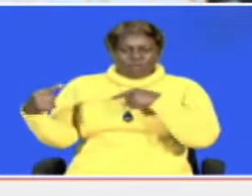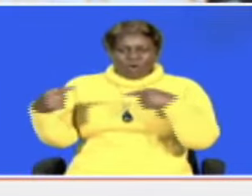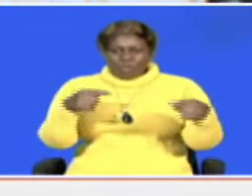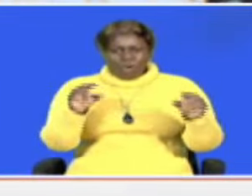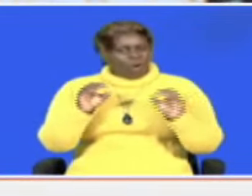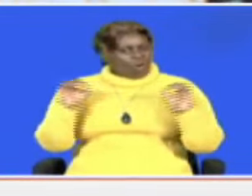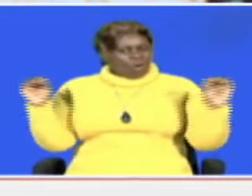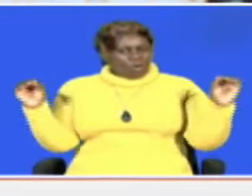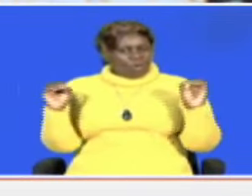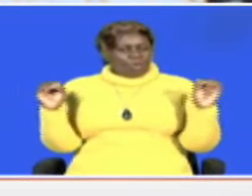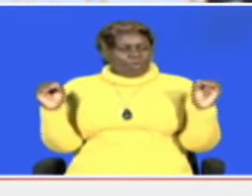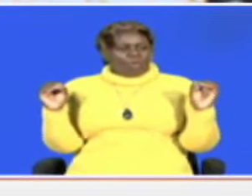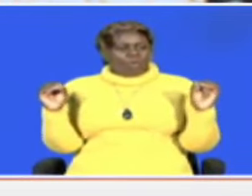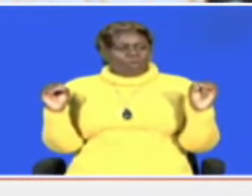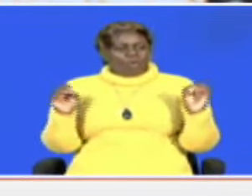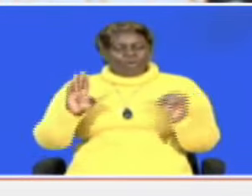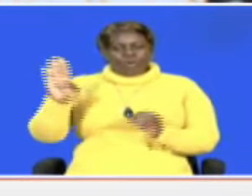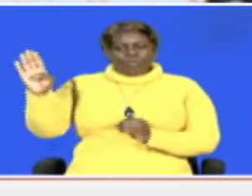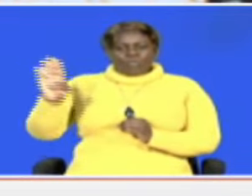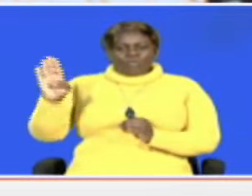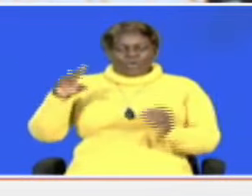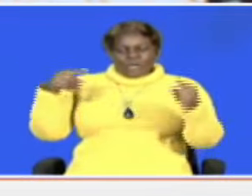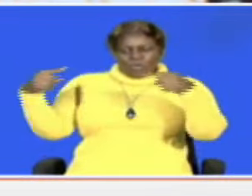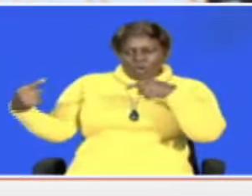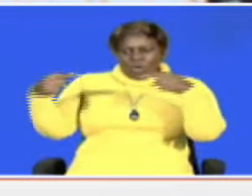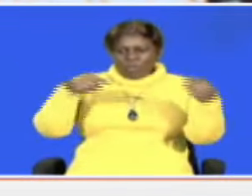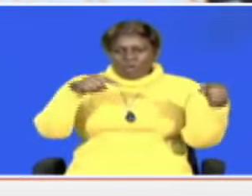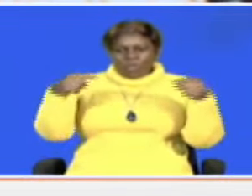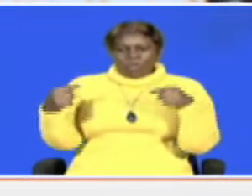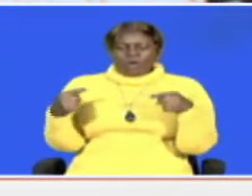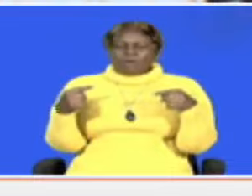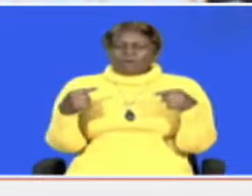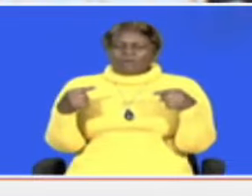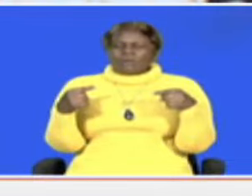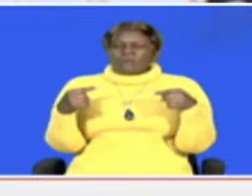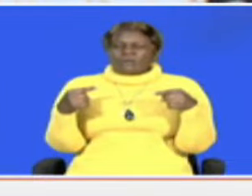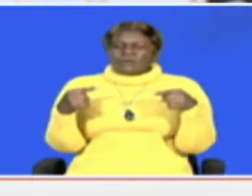wote. Burundi inakuwa vita